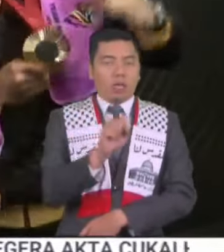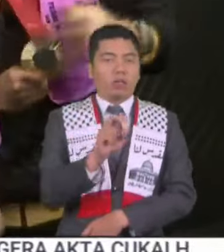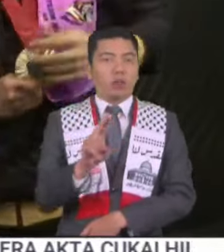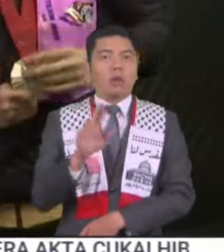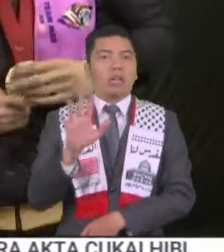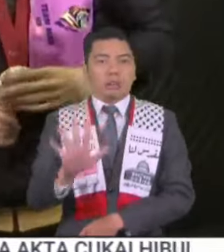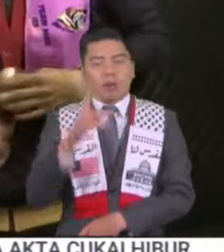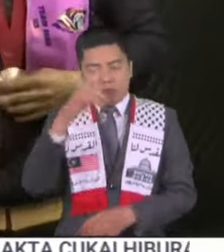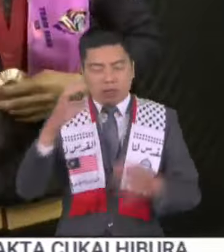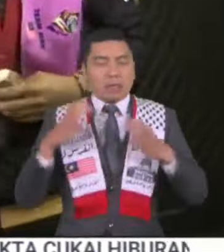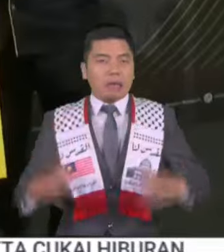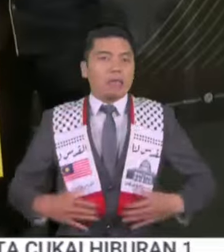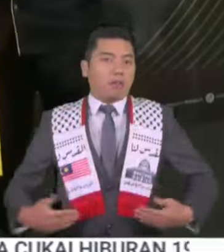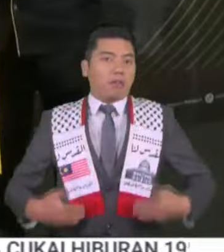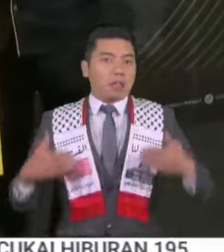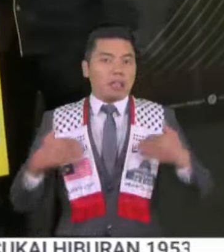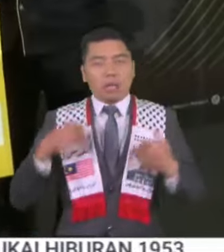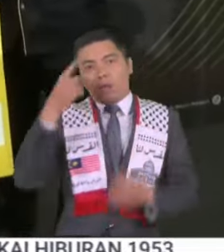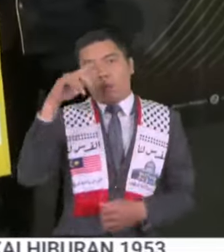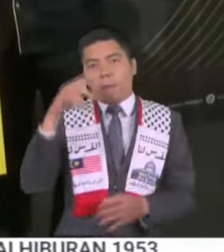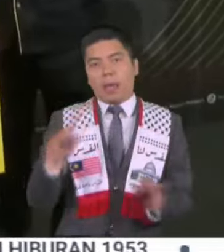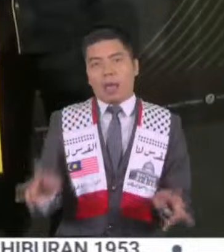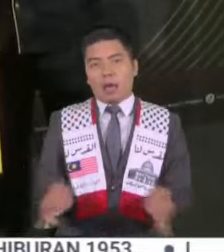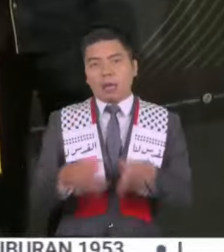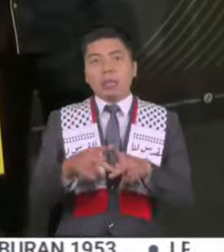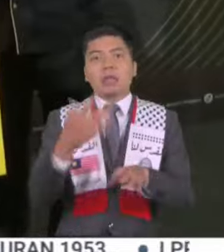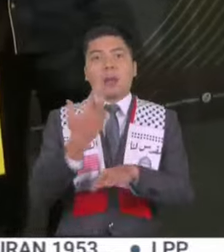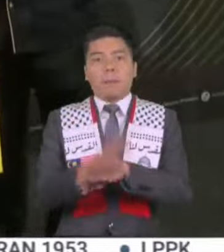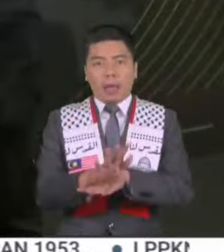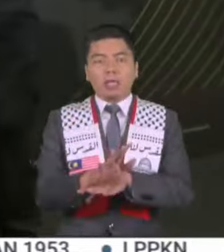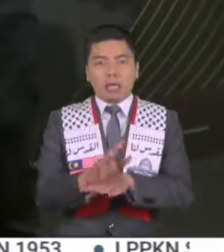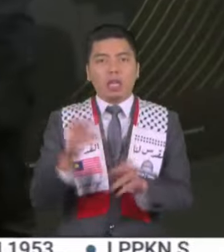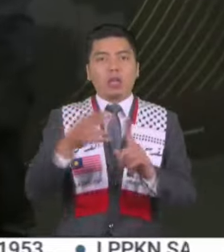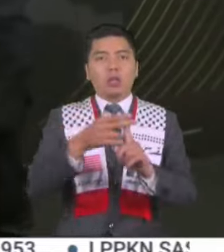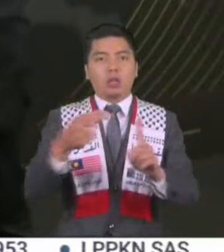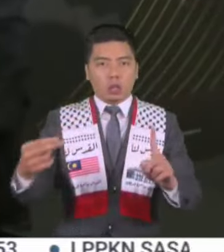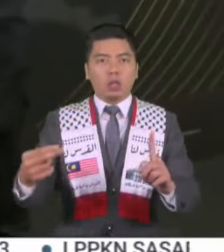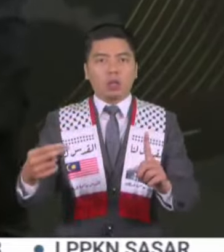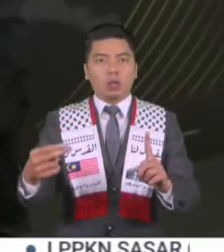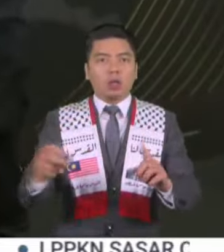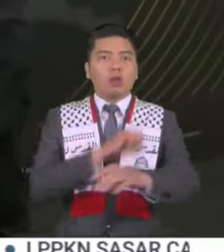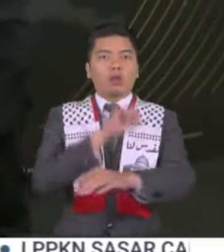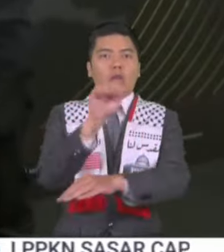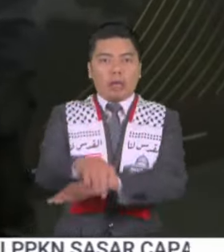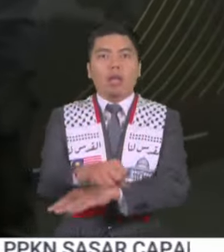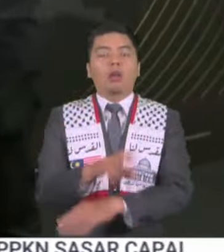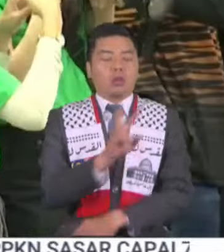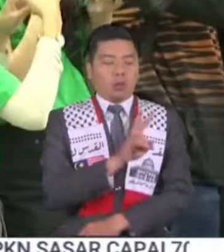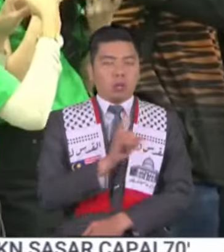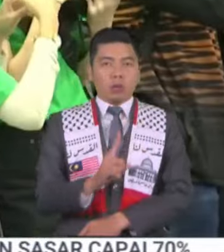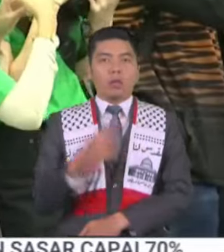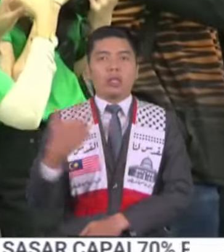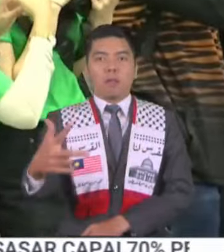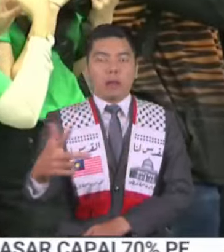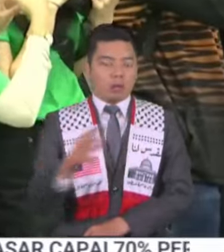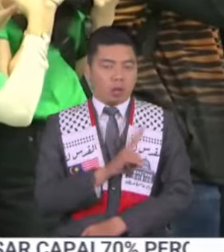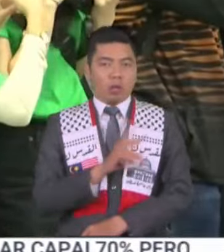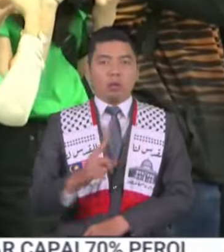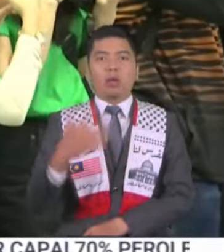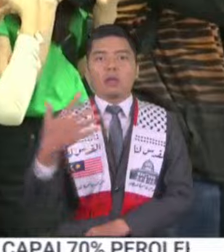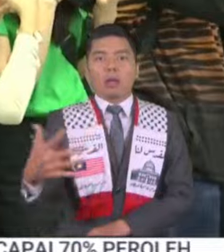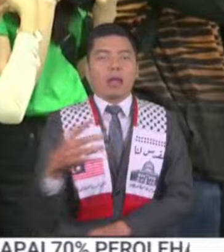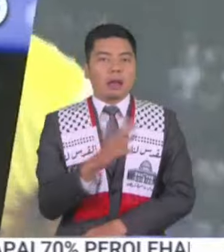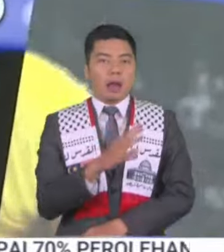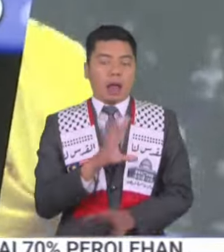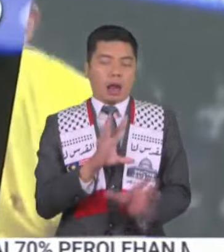kecacatan fizikal di Paris selepas menumpaskan pemain Indonesia Suryo Nugroho 21-13, 21-15